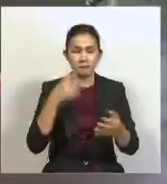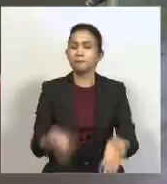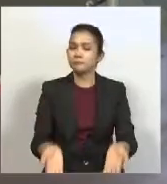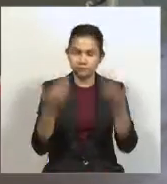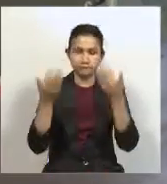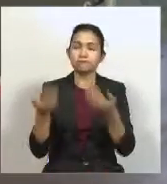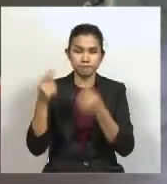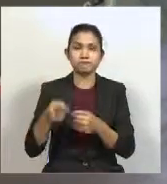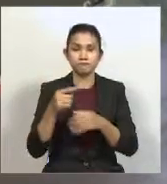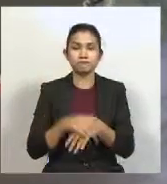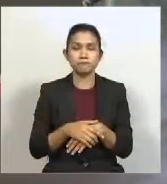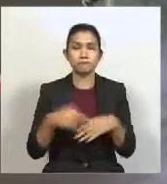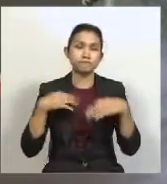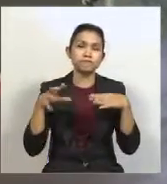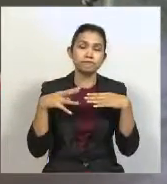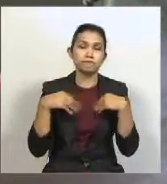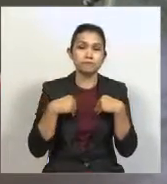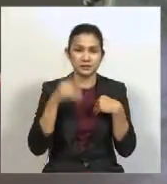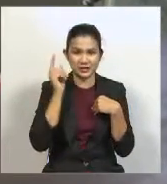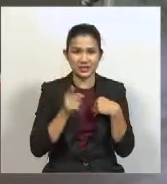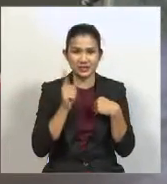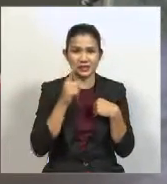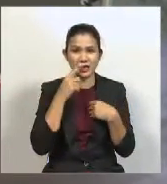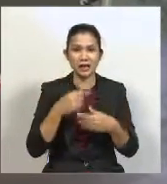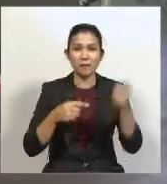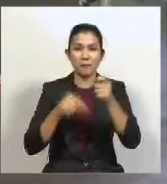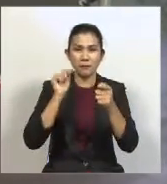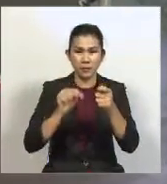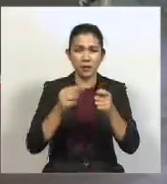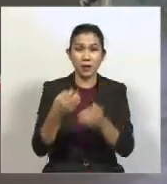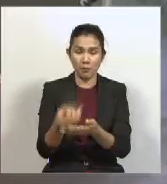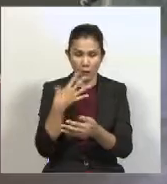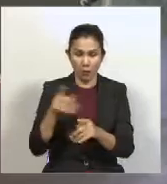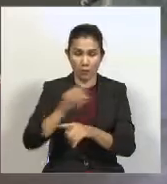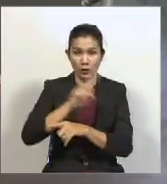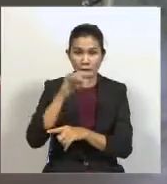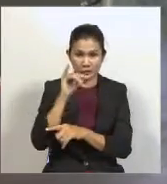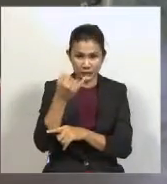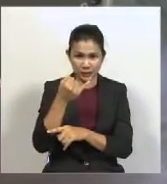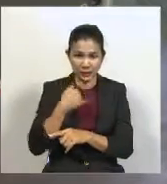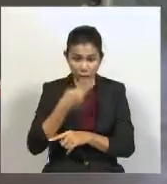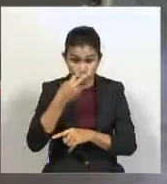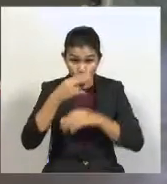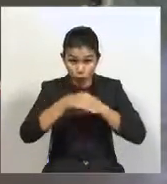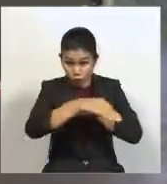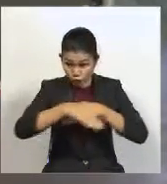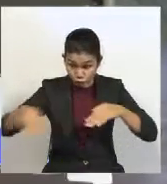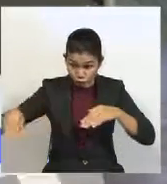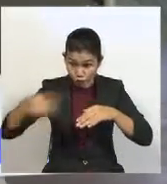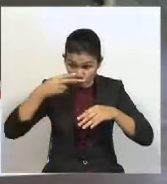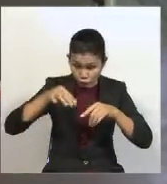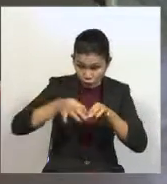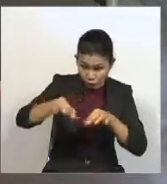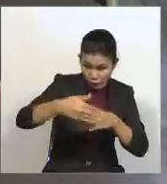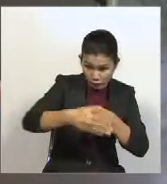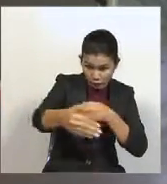ยแต่ว่าจริงๆเนี่ยในอำเภอแกตกลงกันว่าวันจันทร์ที่จะถึงเนี่ยให้มาดูแนวเขตกันแล้วก็จะรื้อด้วยกันว่